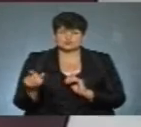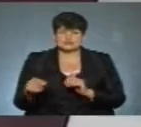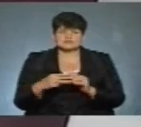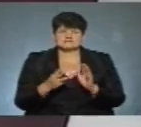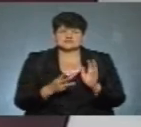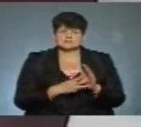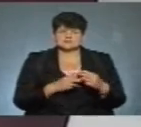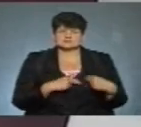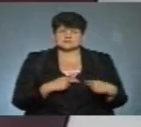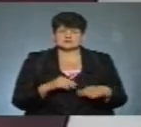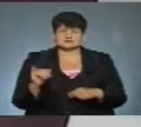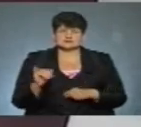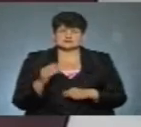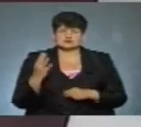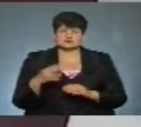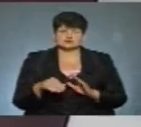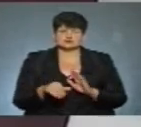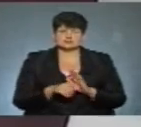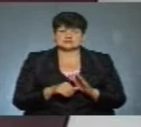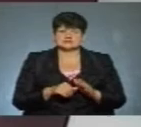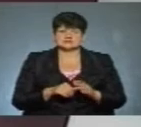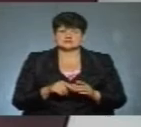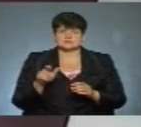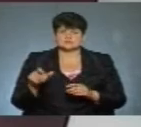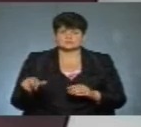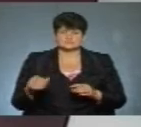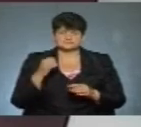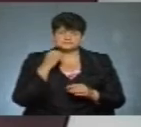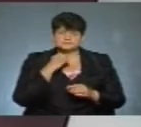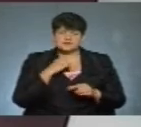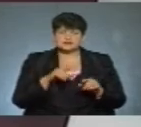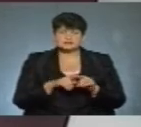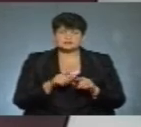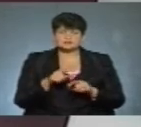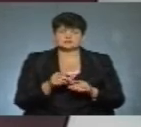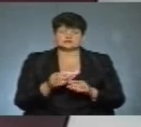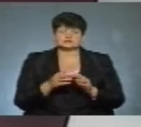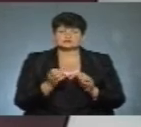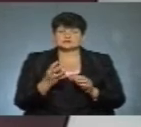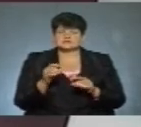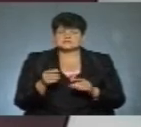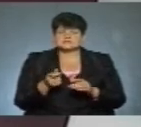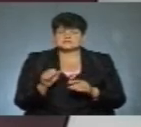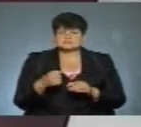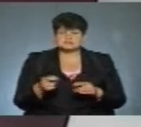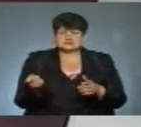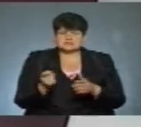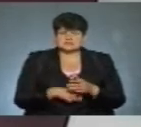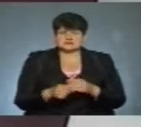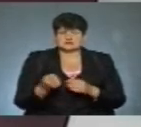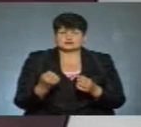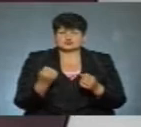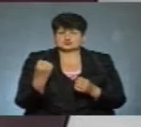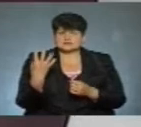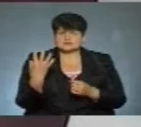18 працівників і 46 пацієнтів. Також 11 серпня пансіонат закрили на 14 днів карантину.